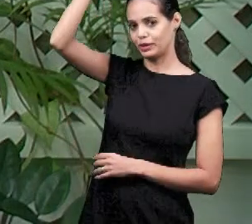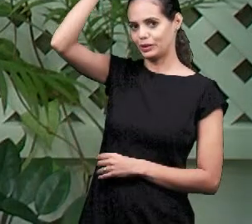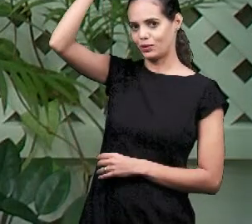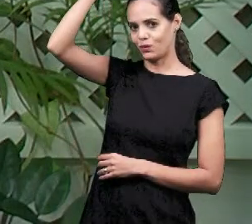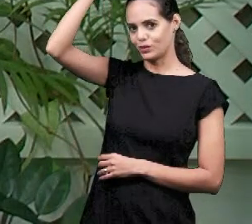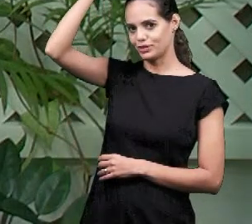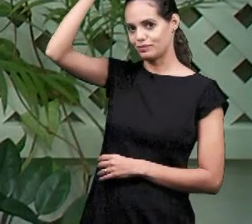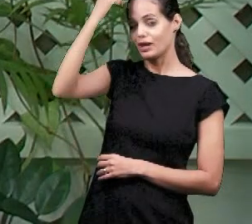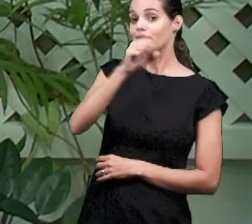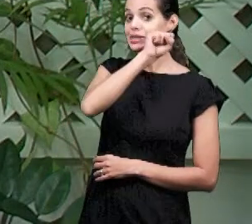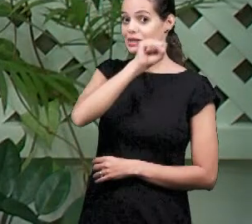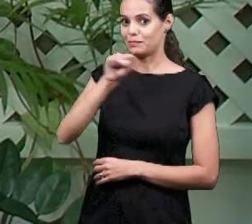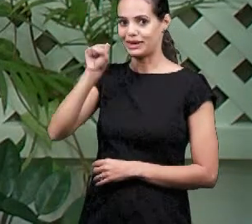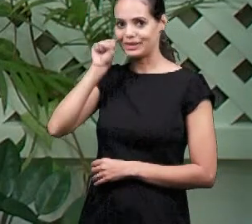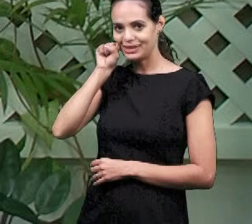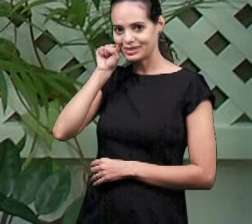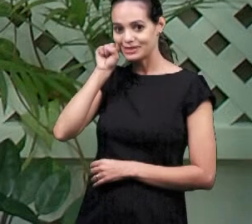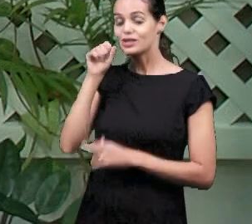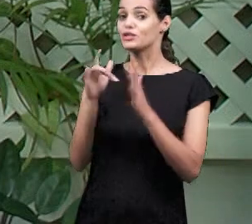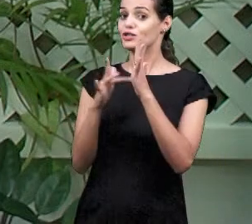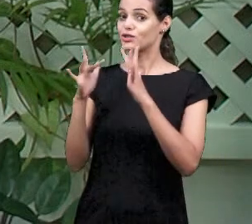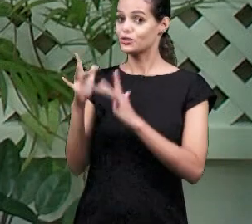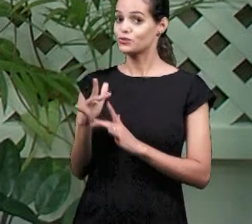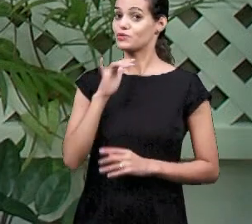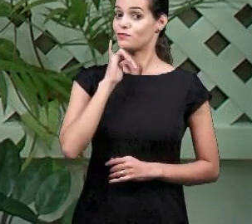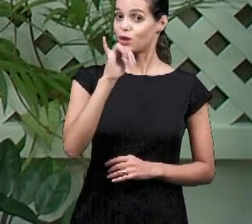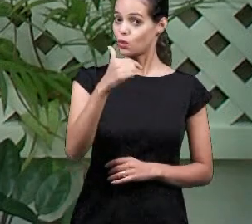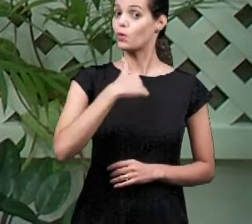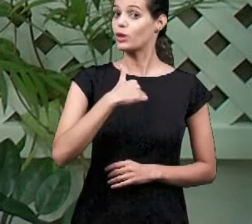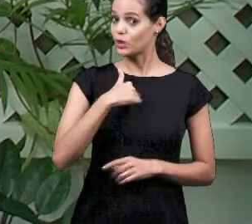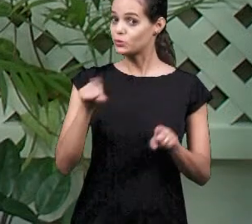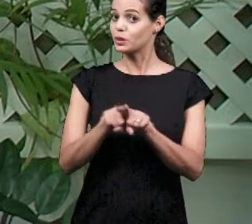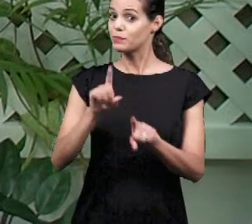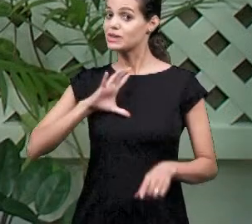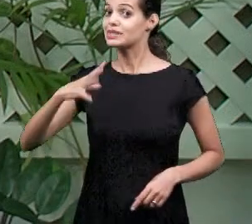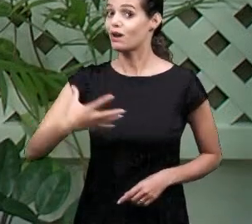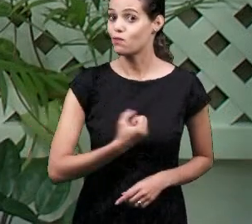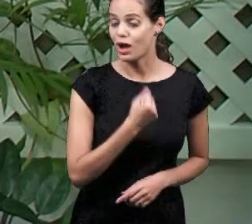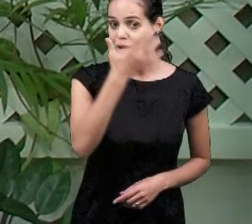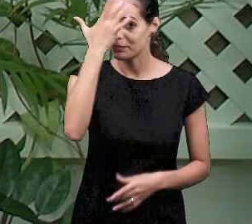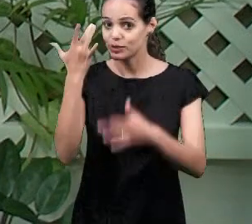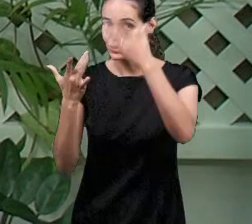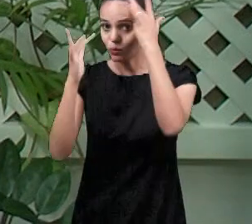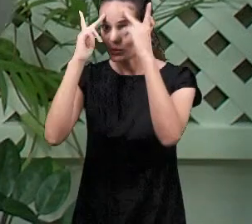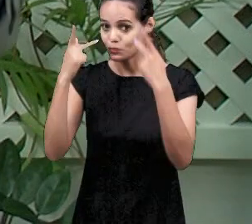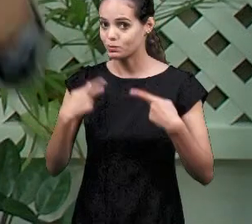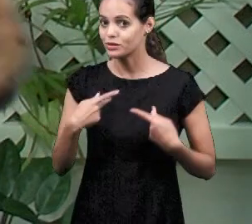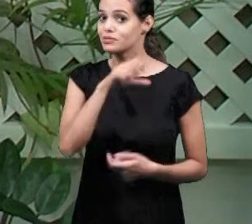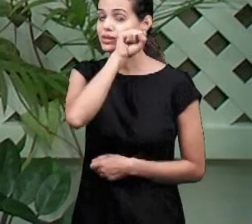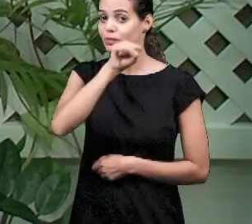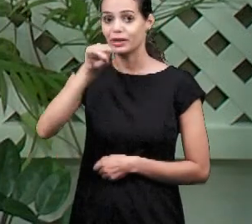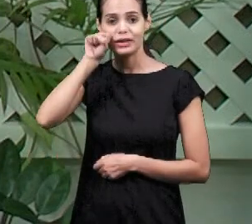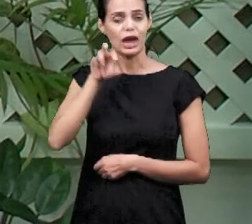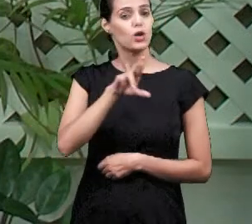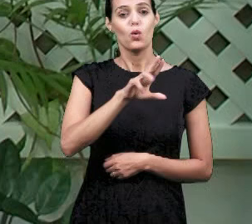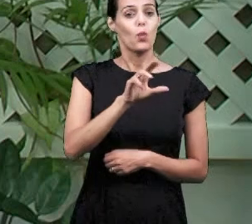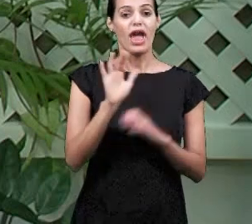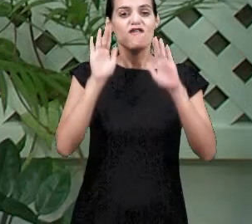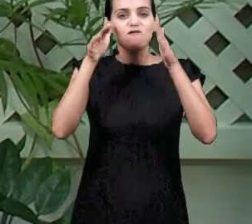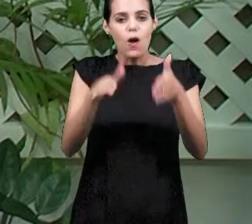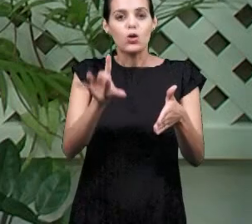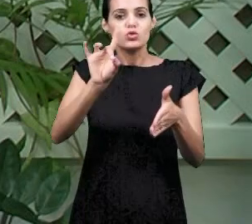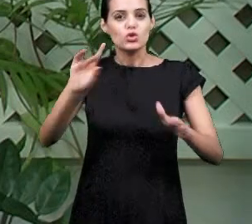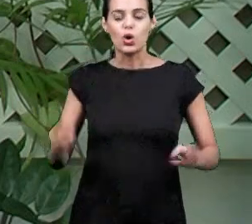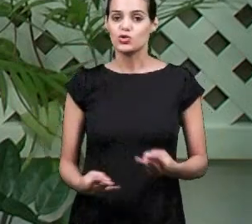gentil. Pourquoi? Parce que le Seigneur était en train de dire, les portes ont été ouvertes au Pentecôte, une de ces portes était